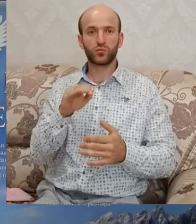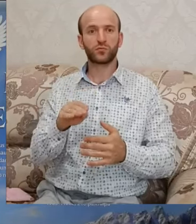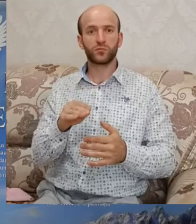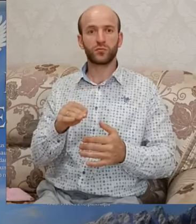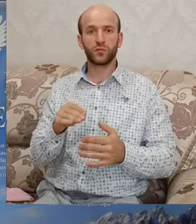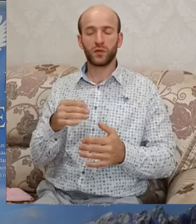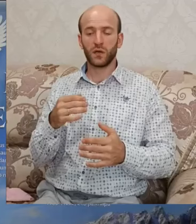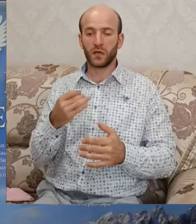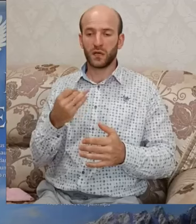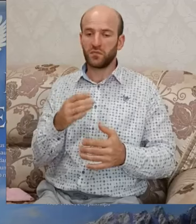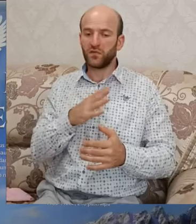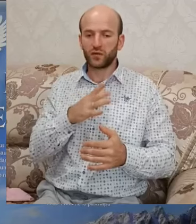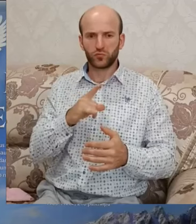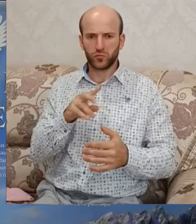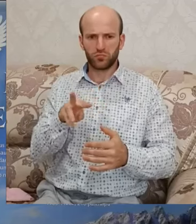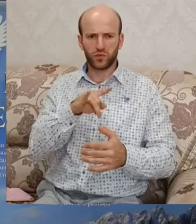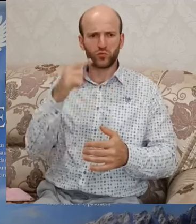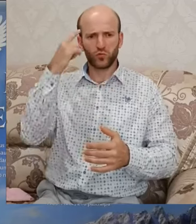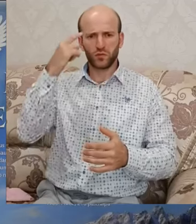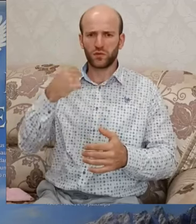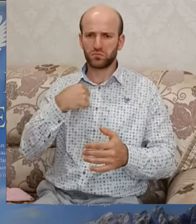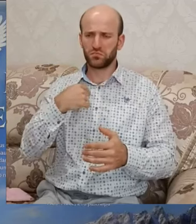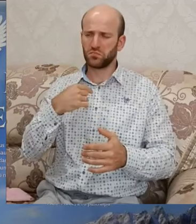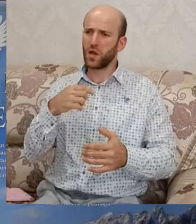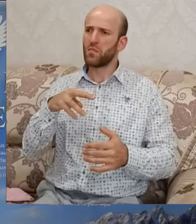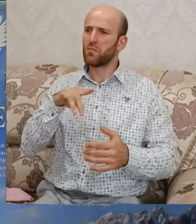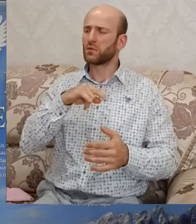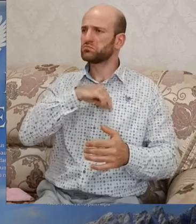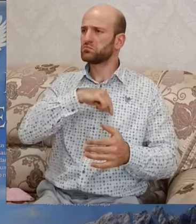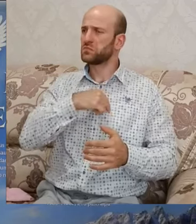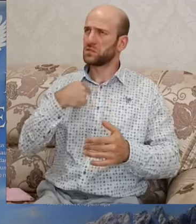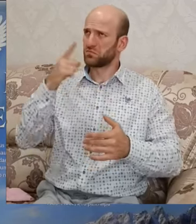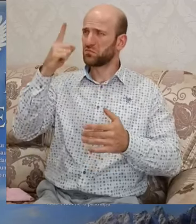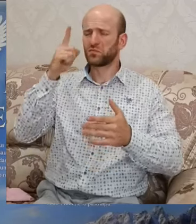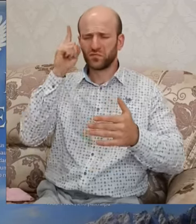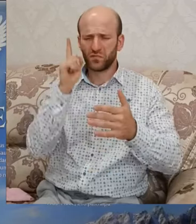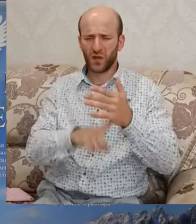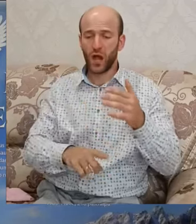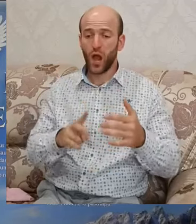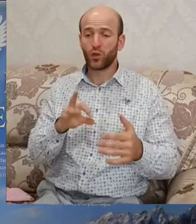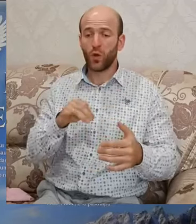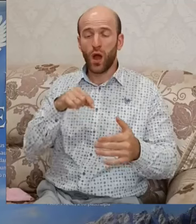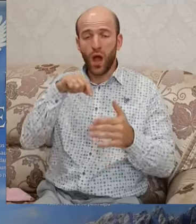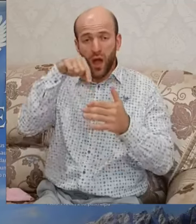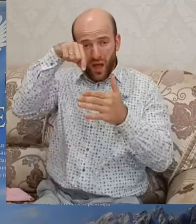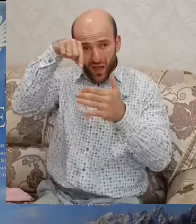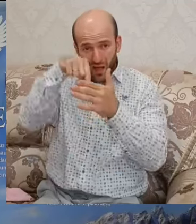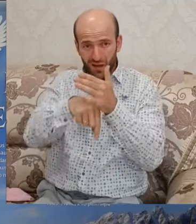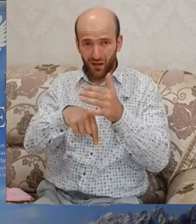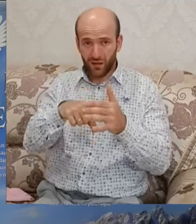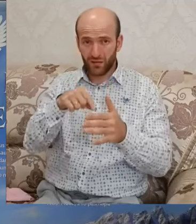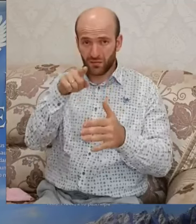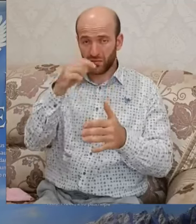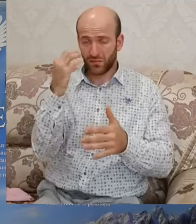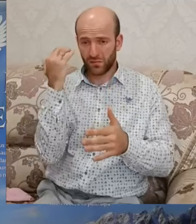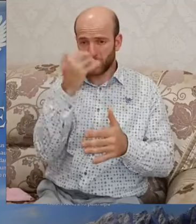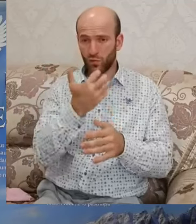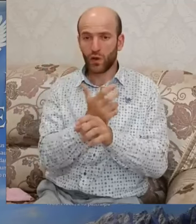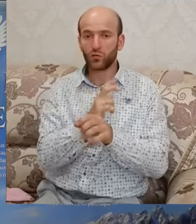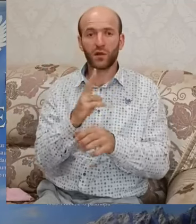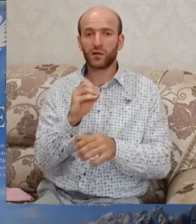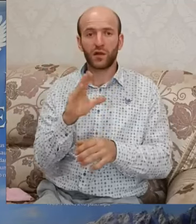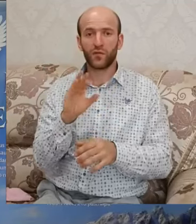что мы верим. Bet dažnai pasirodo, kad mes viliamės. Но оказывается, что мы часто просто надеемся. Nes tikėjimas rodo, kas yra